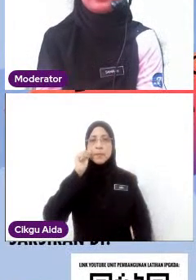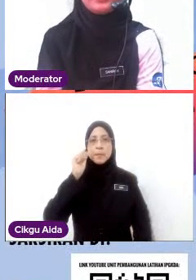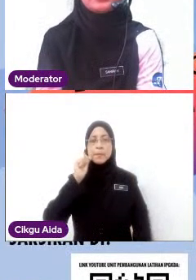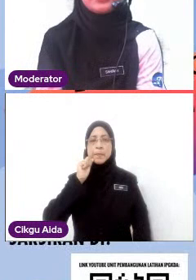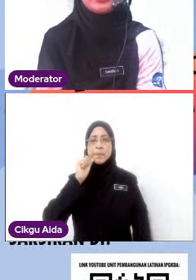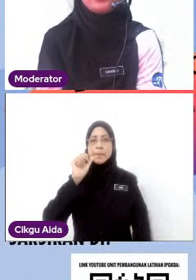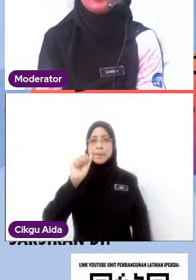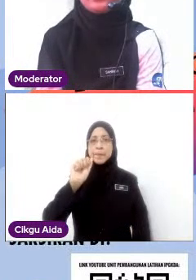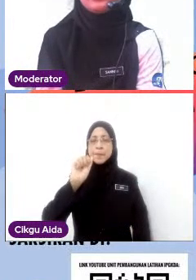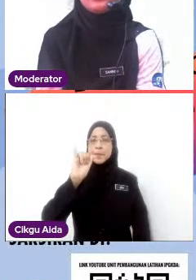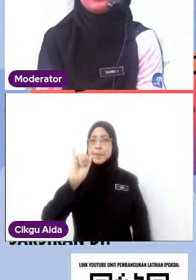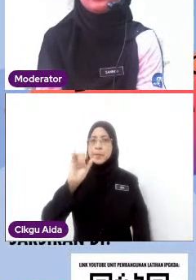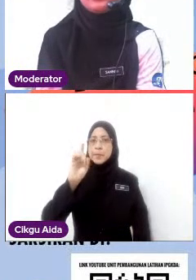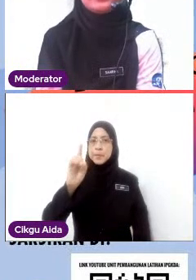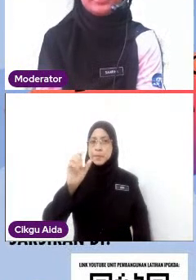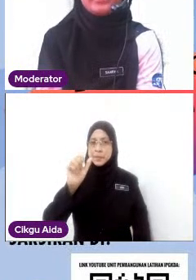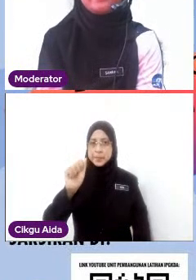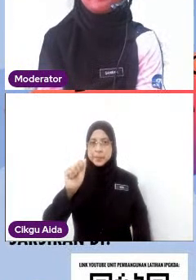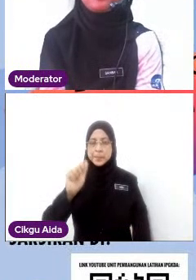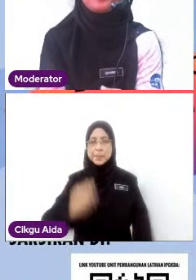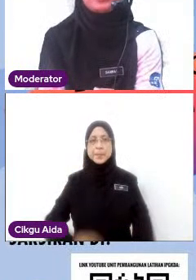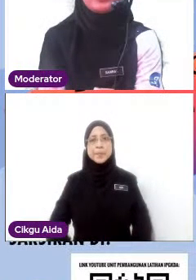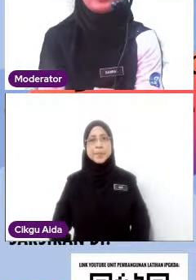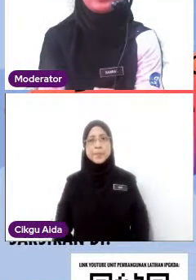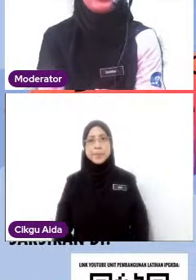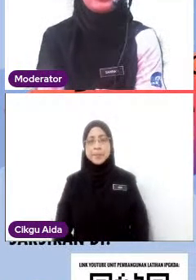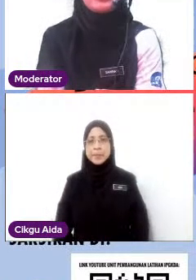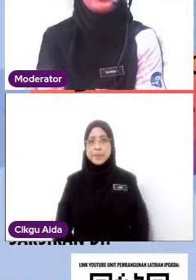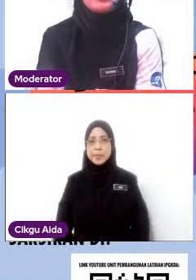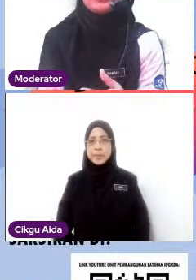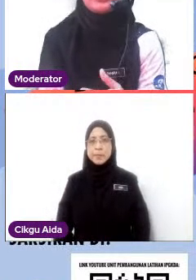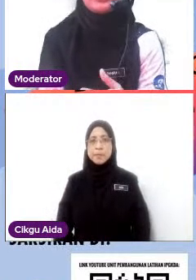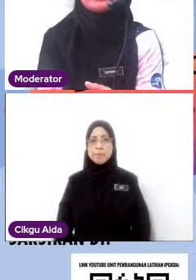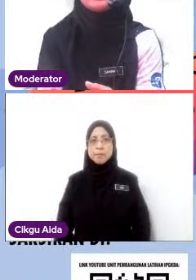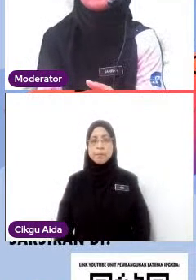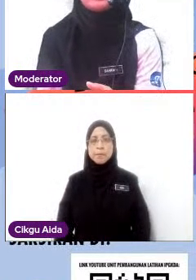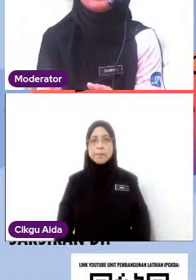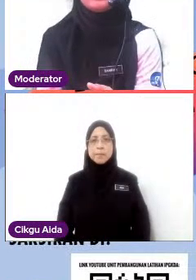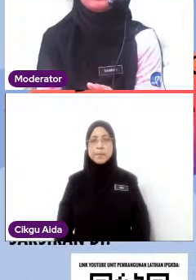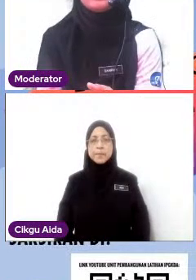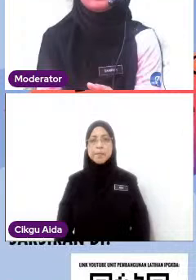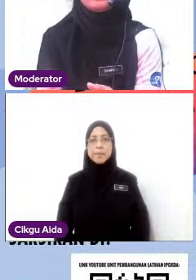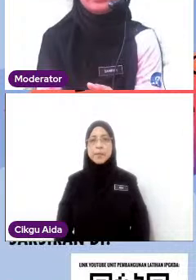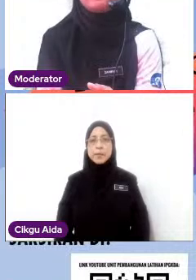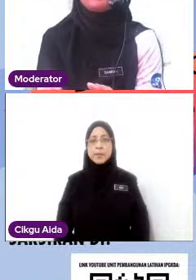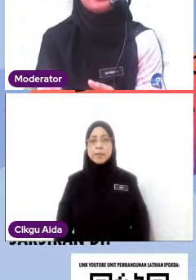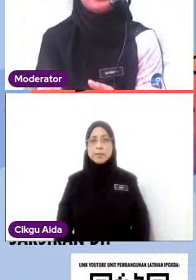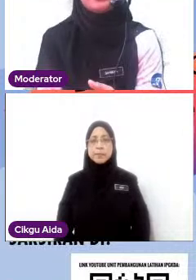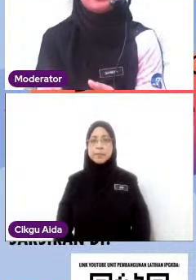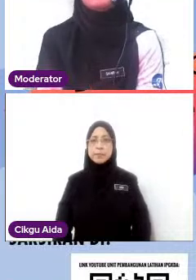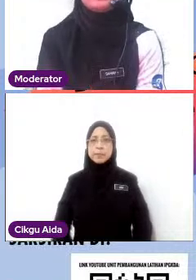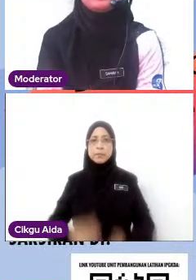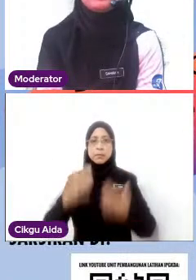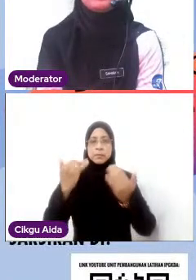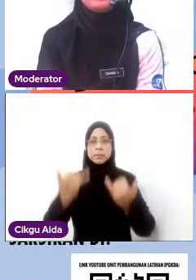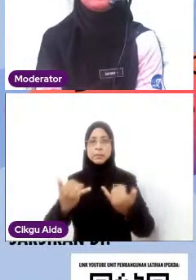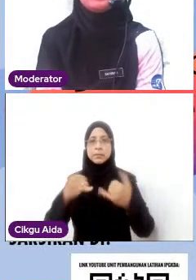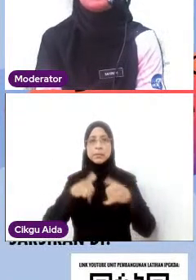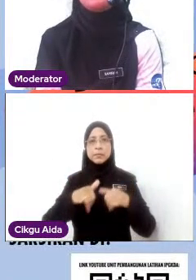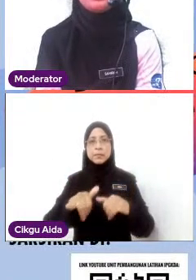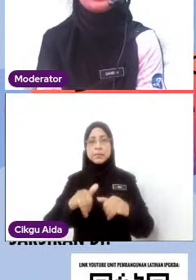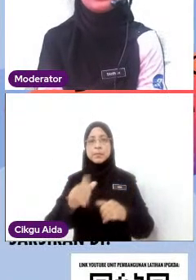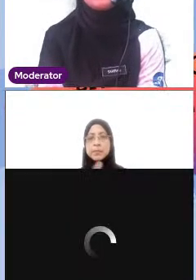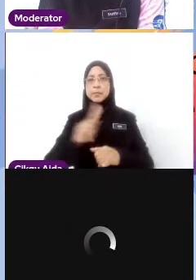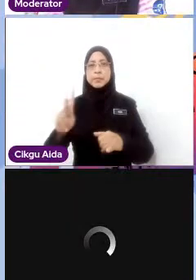binti Zainul Azizdin. Hadirin yang saya kasihi sekalian, tanpa membuang masa, mari